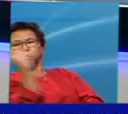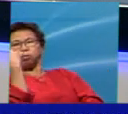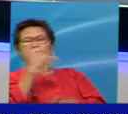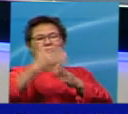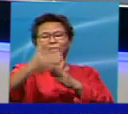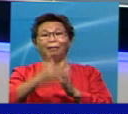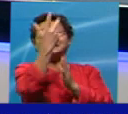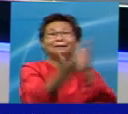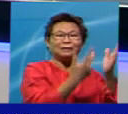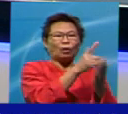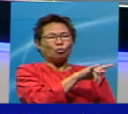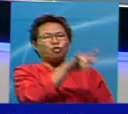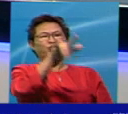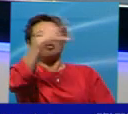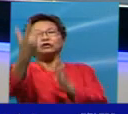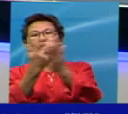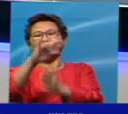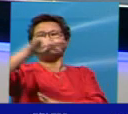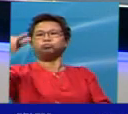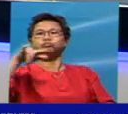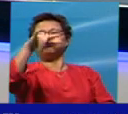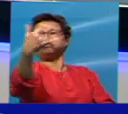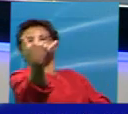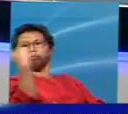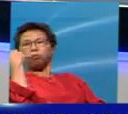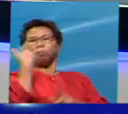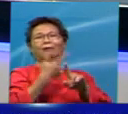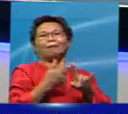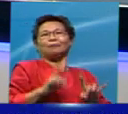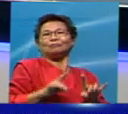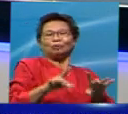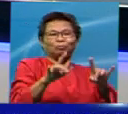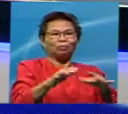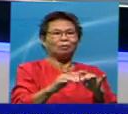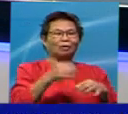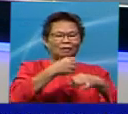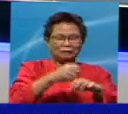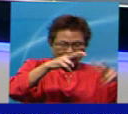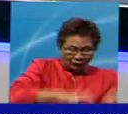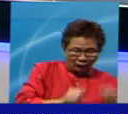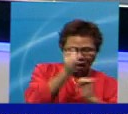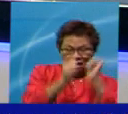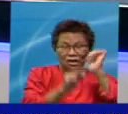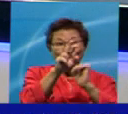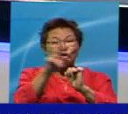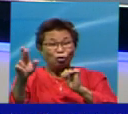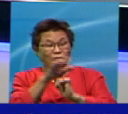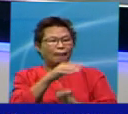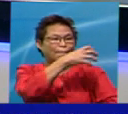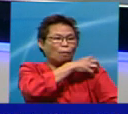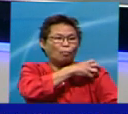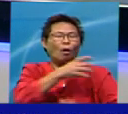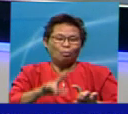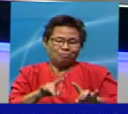jam lepas dari lapan terbang pe siasatan turut merujuk kepada pengeluar Enjin pesawat rolls-royce dan pihak berkuasa